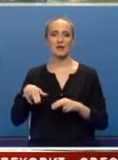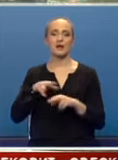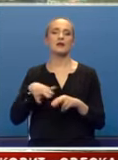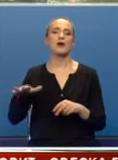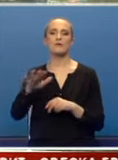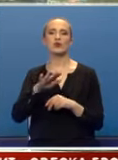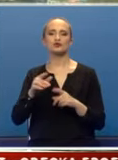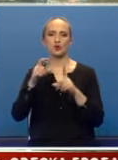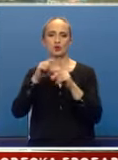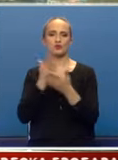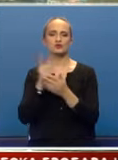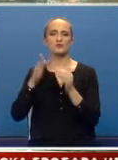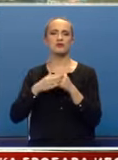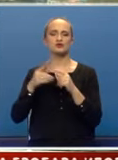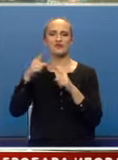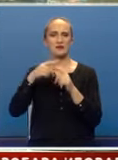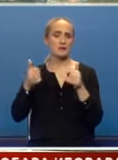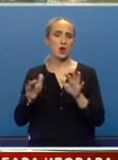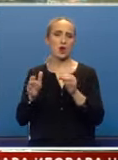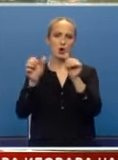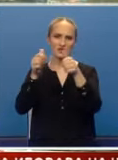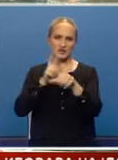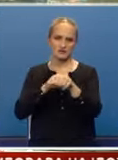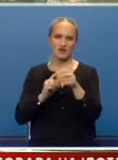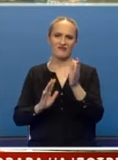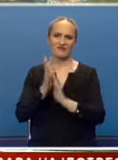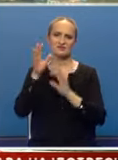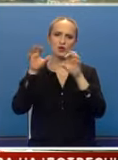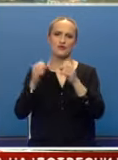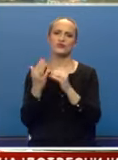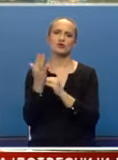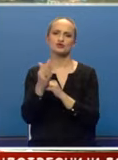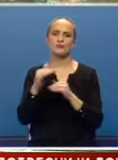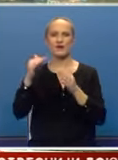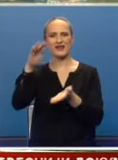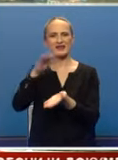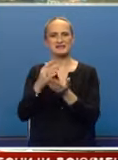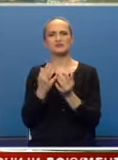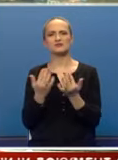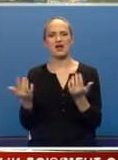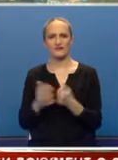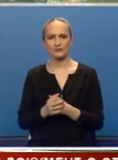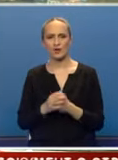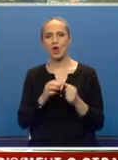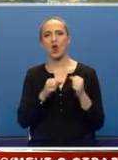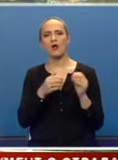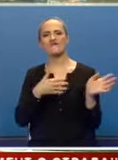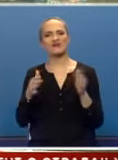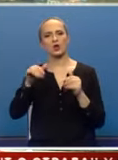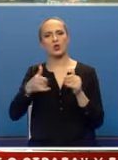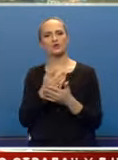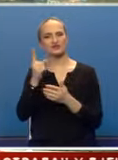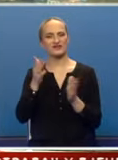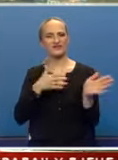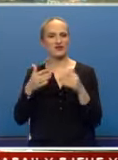Na području duži kod Trebinja danas oko 11 časova vatra je zahvatila šumu i nisko rastinje. Nošena južnim vjetrom brzo